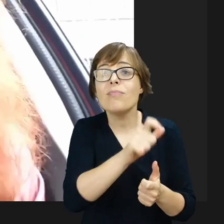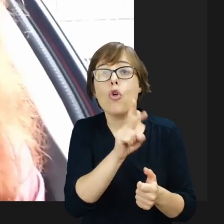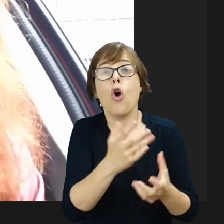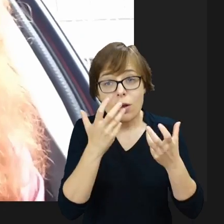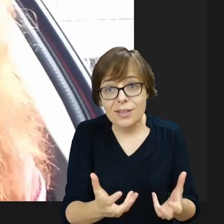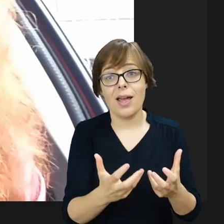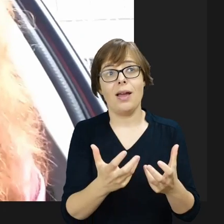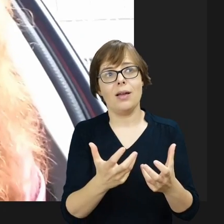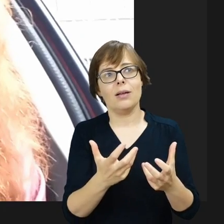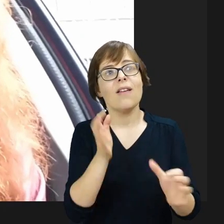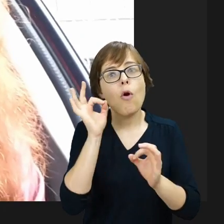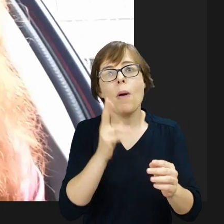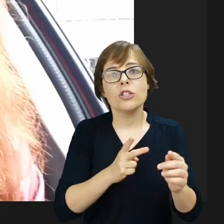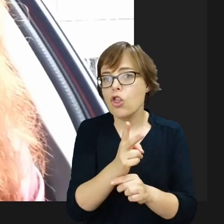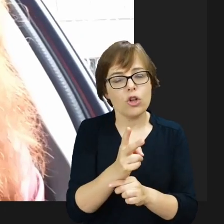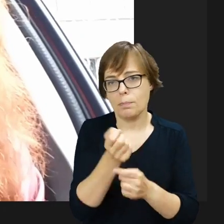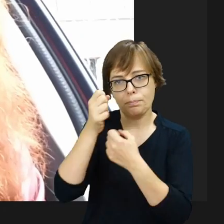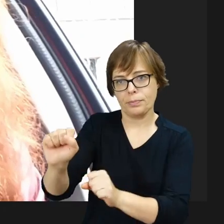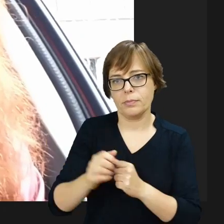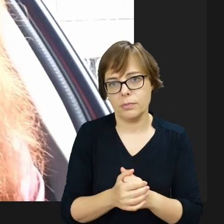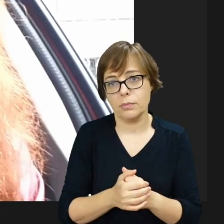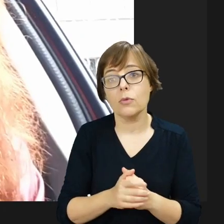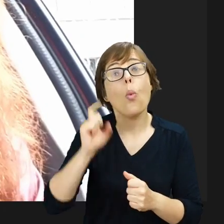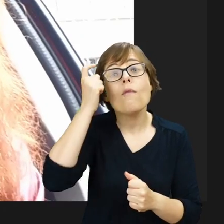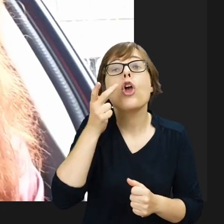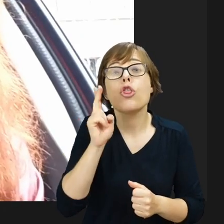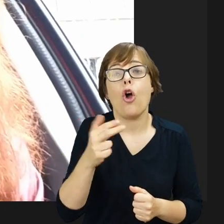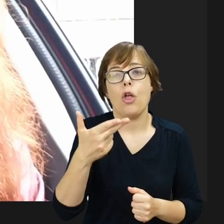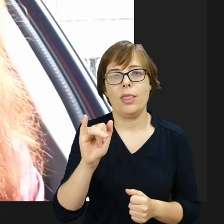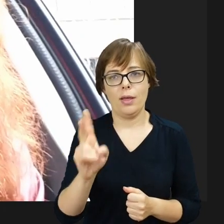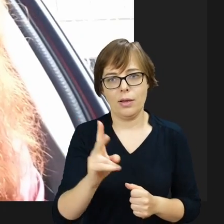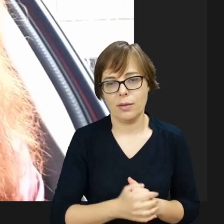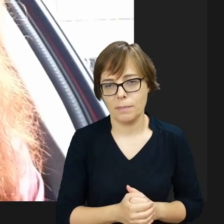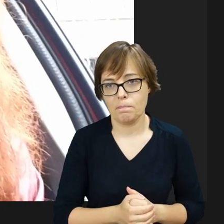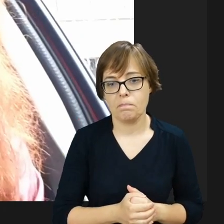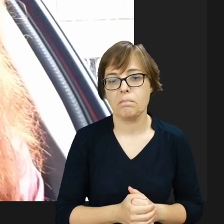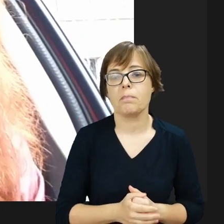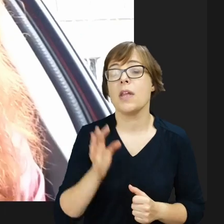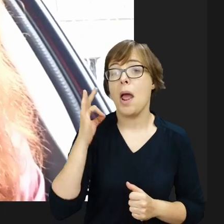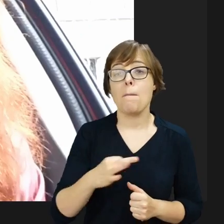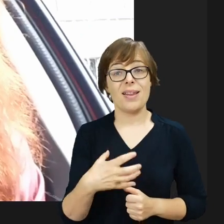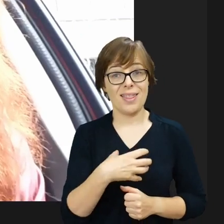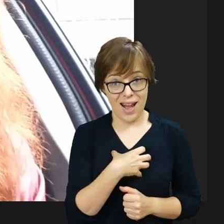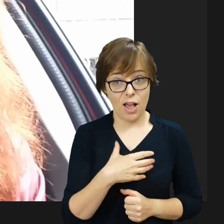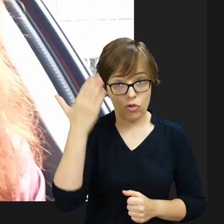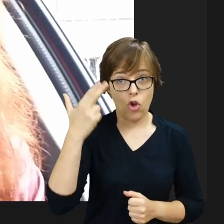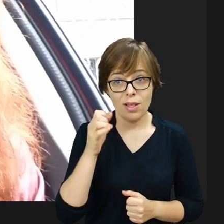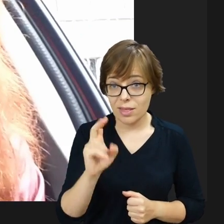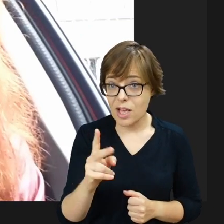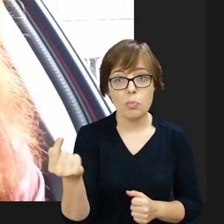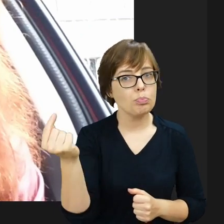urzędem był NIK. Przychodziła bardzo dobrze pani dyrektor, bardzo dobrze przygotowana